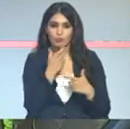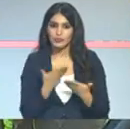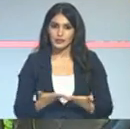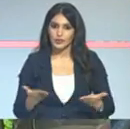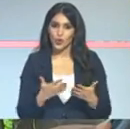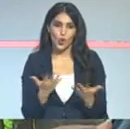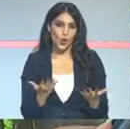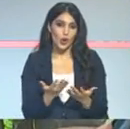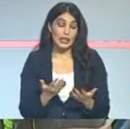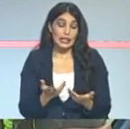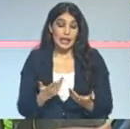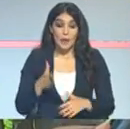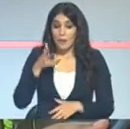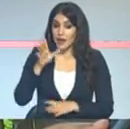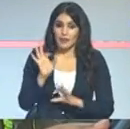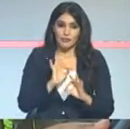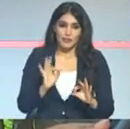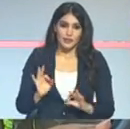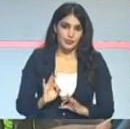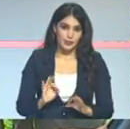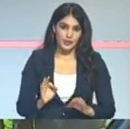ما عندي حتى